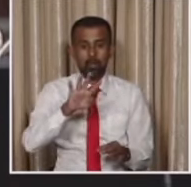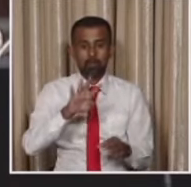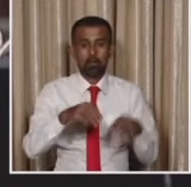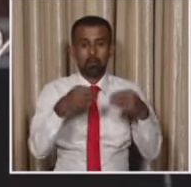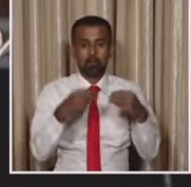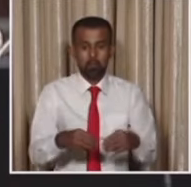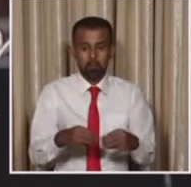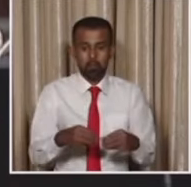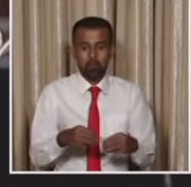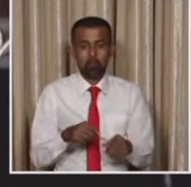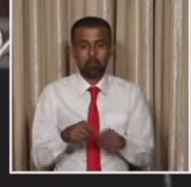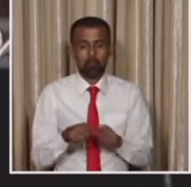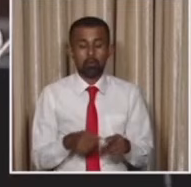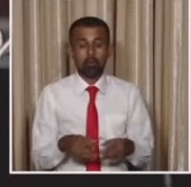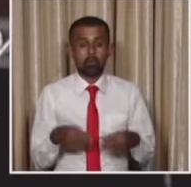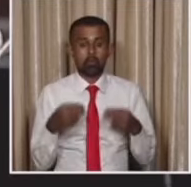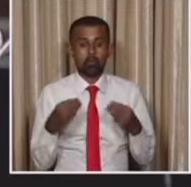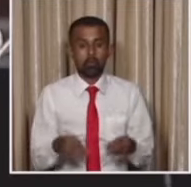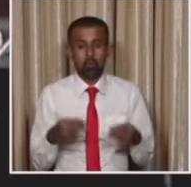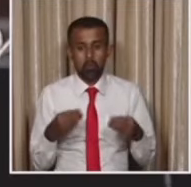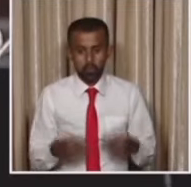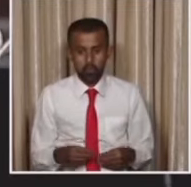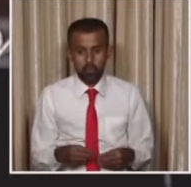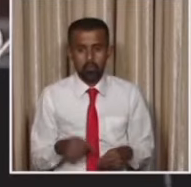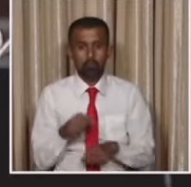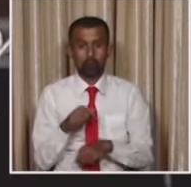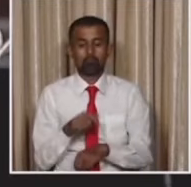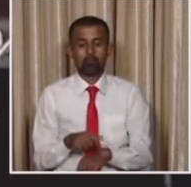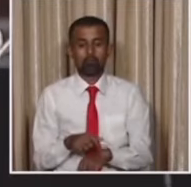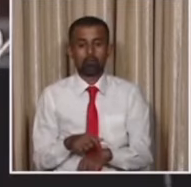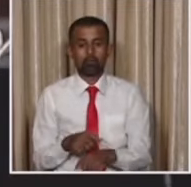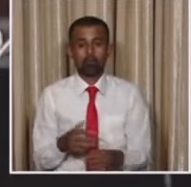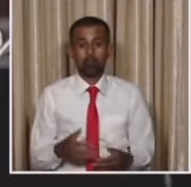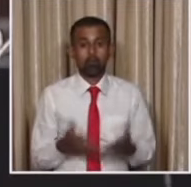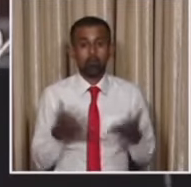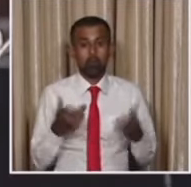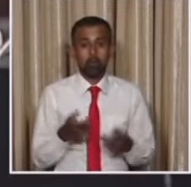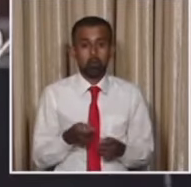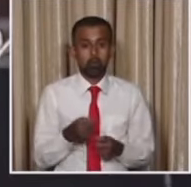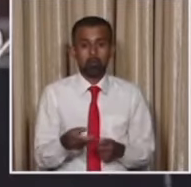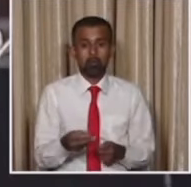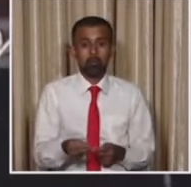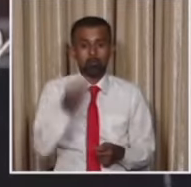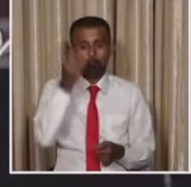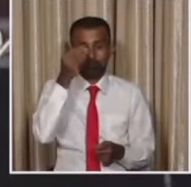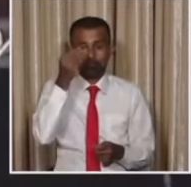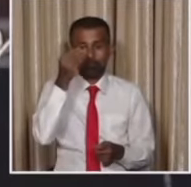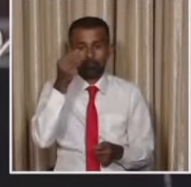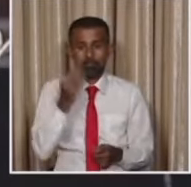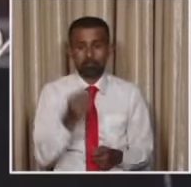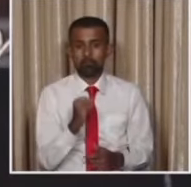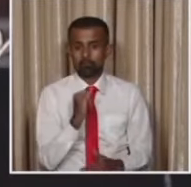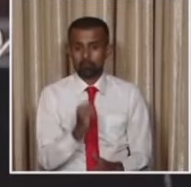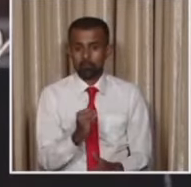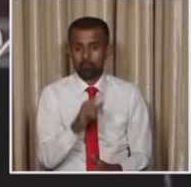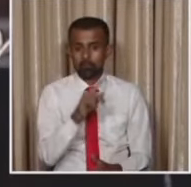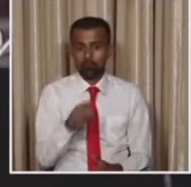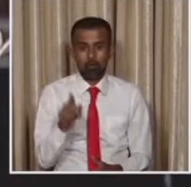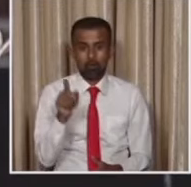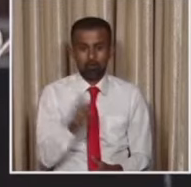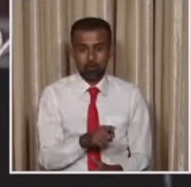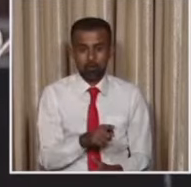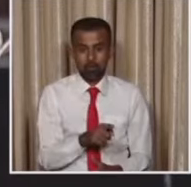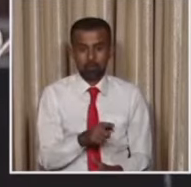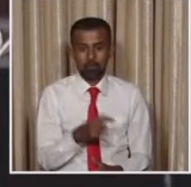පාඩුයි. මෙවැනි දැවැන්ත පාඩු ලබන පසුබිමක දැවැන්ත වැටුප් පැටවීමක් කර එක අසාධාරණයි, වැරදි කියලා